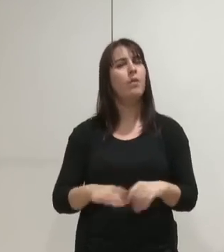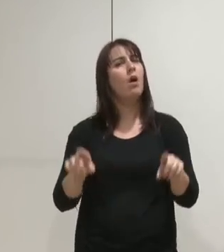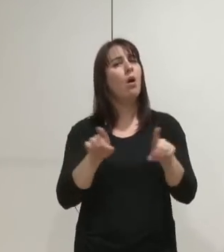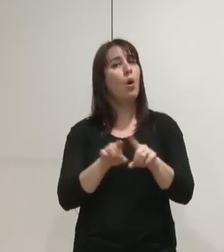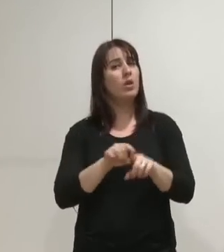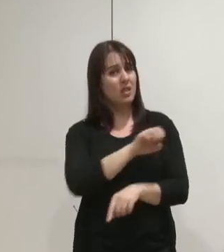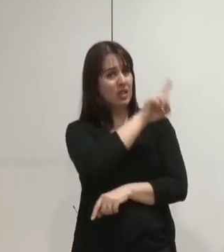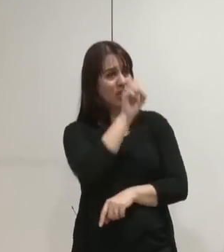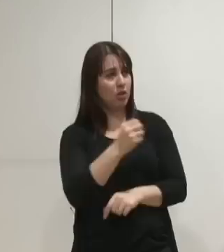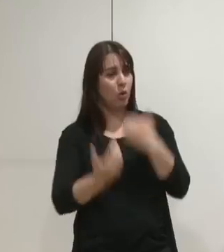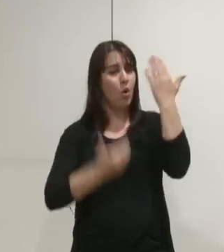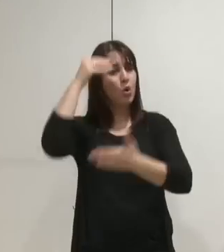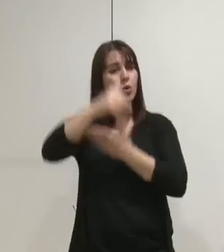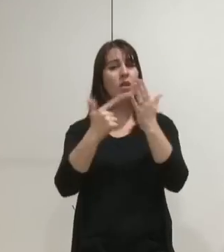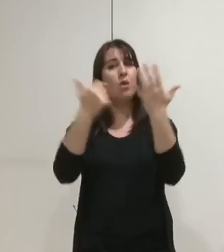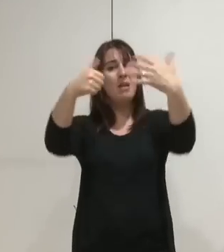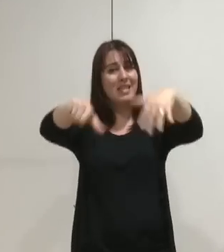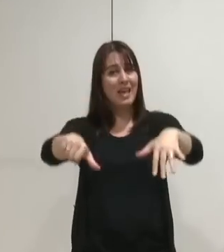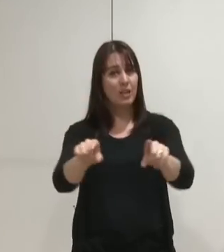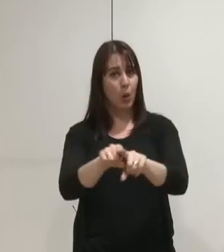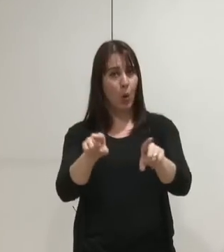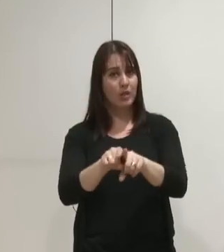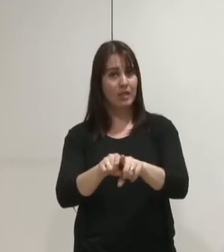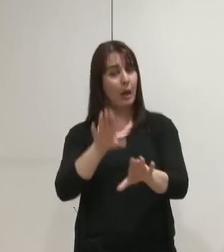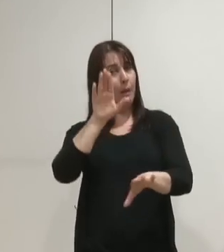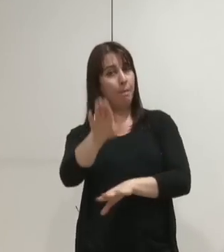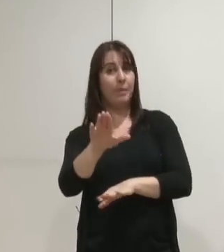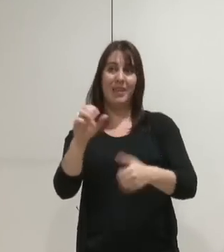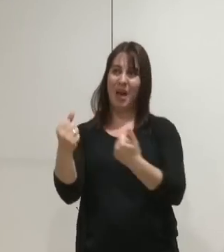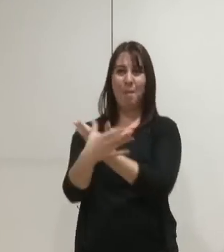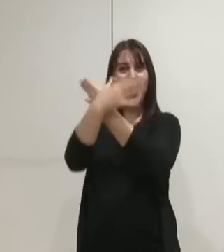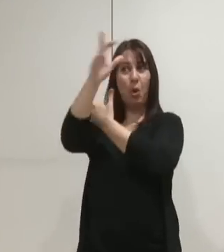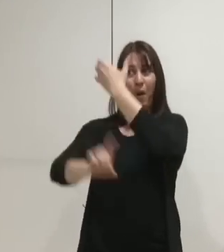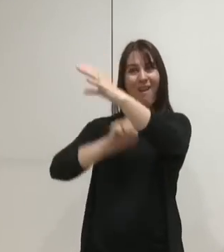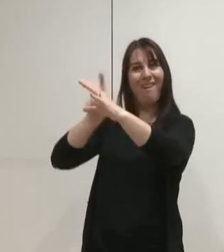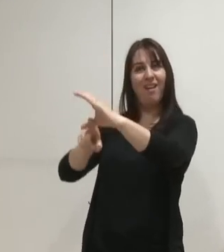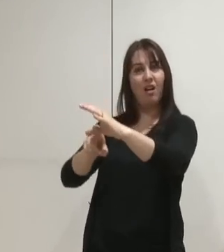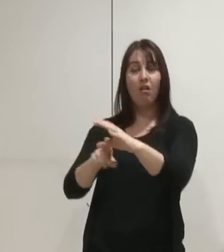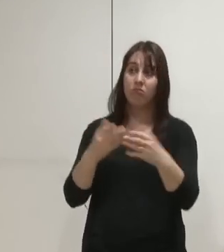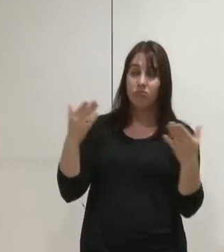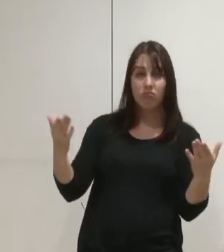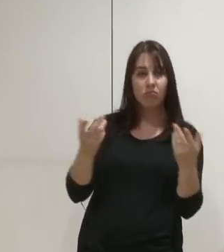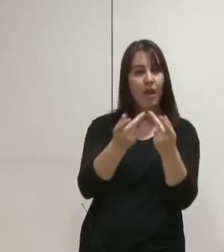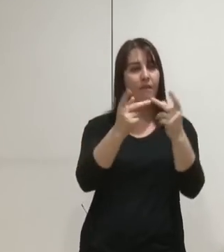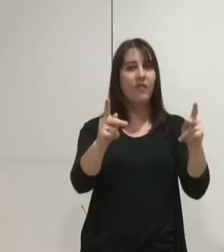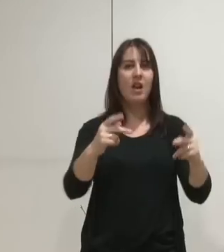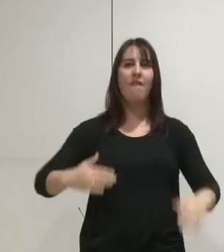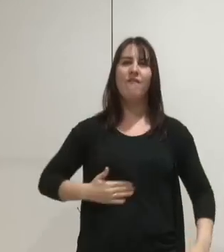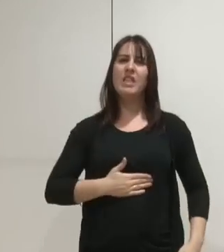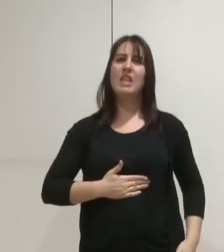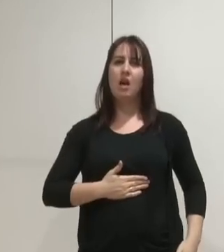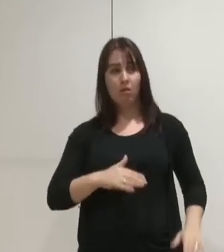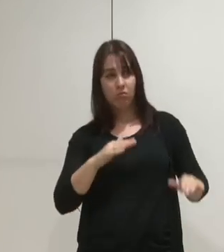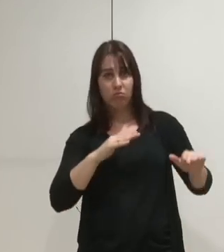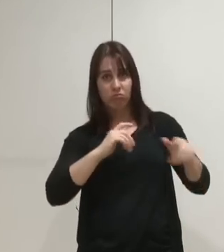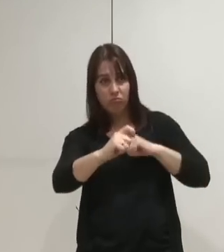dire si la fête des tuiles 2016 sera un millésime métropolitain avez-vous eu des échanges avec la commune de visil avec qui nous